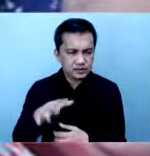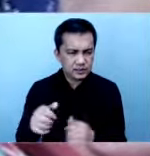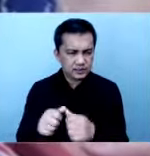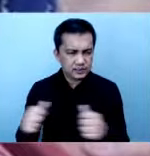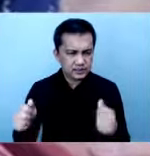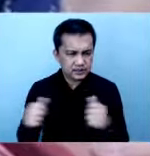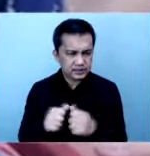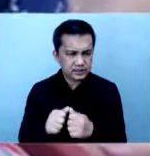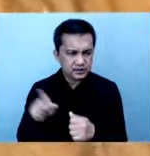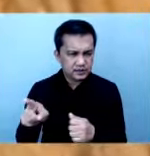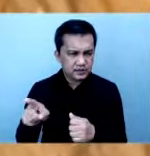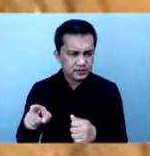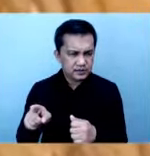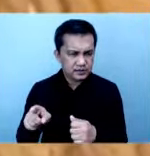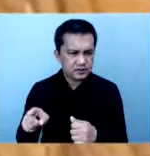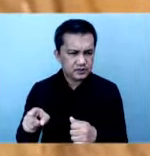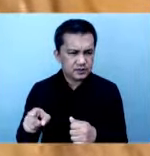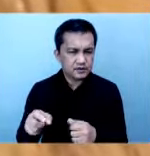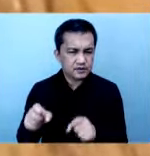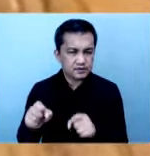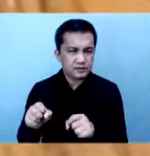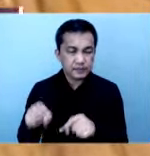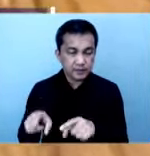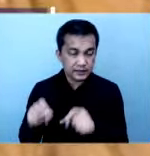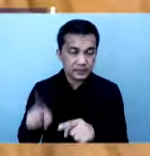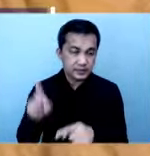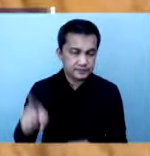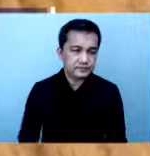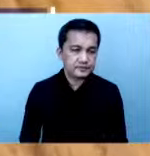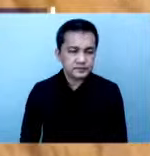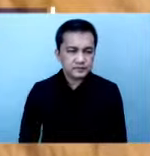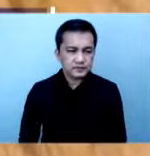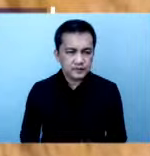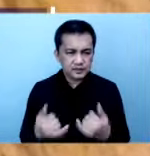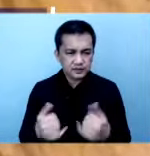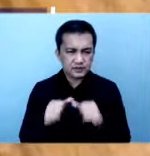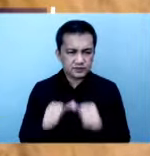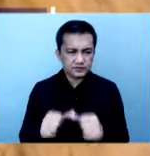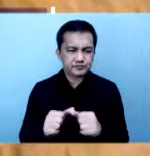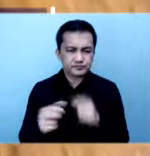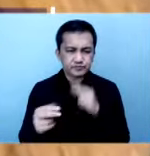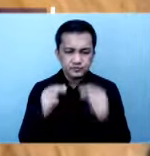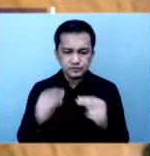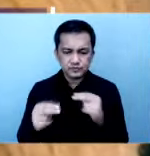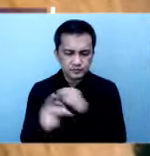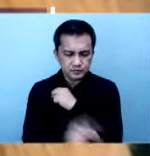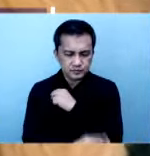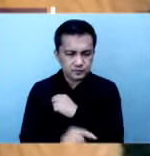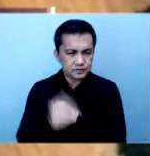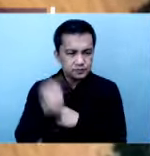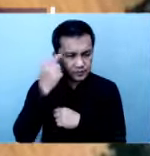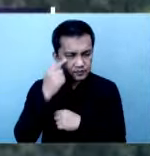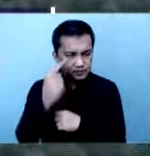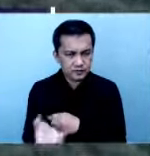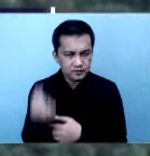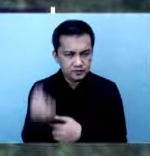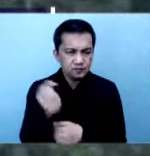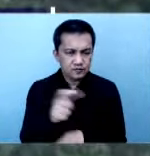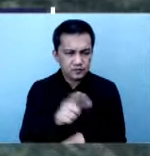wa pa na nato. Sa ngayon, nagpapatuloy pa umano ang negosasyon ng provincial government sa mga may-ari ng lupa